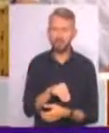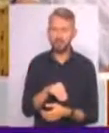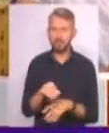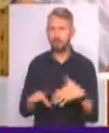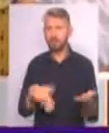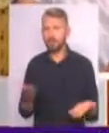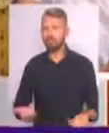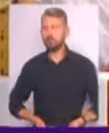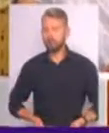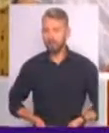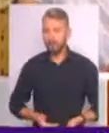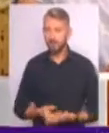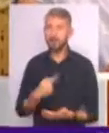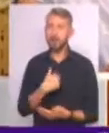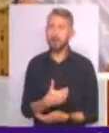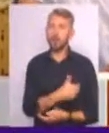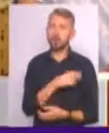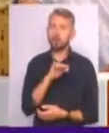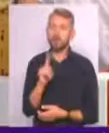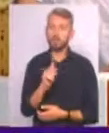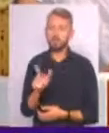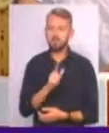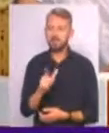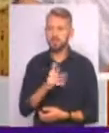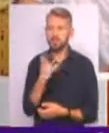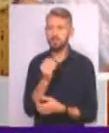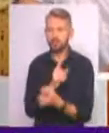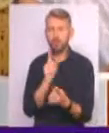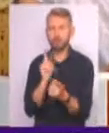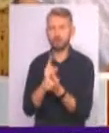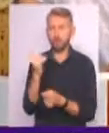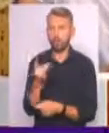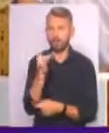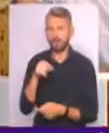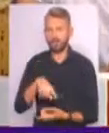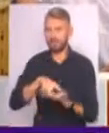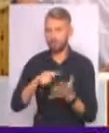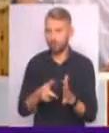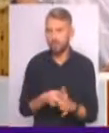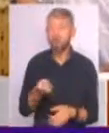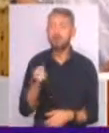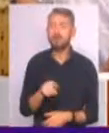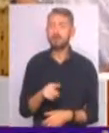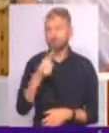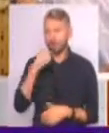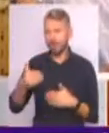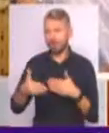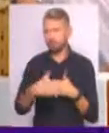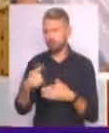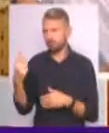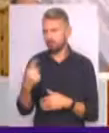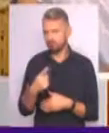сторін життя. Я хотів би, щоб ми з вами зустрілись ще один раз в цій студії, причому найближчі